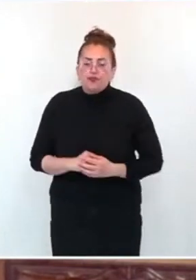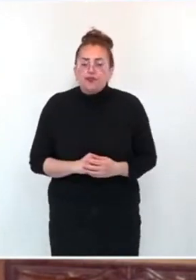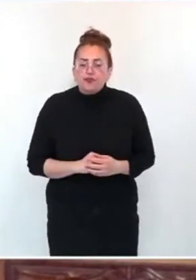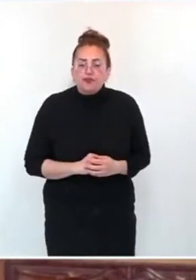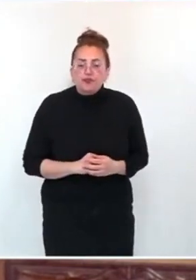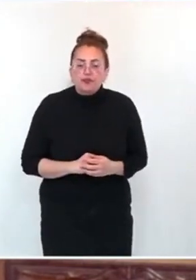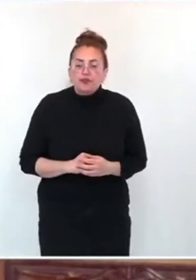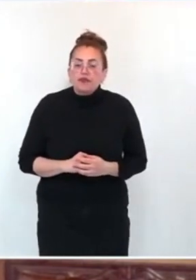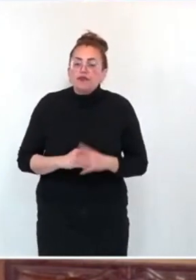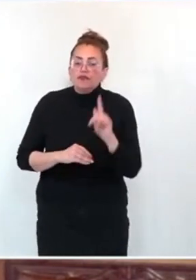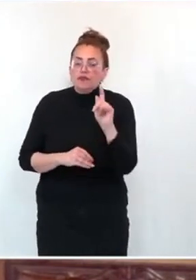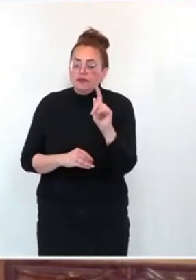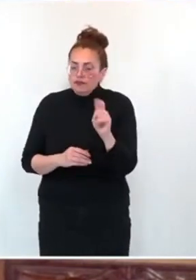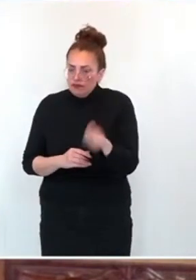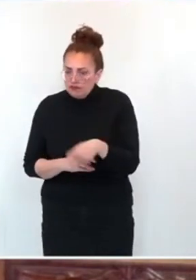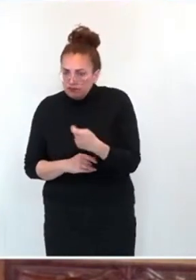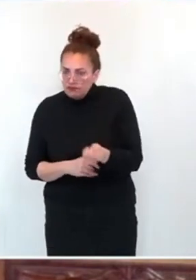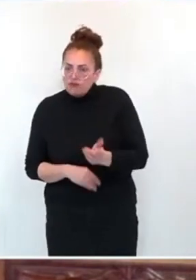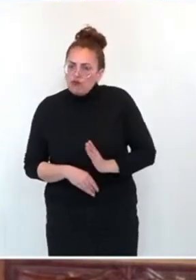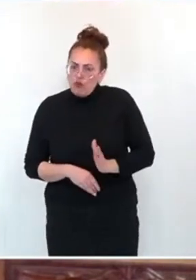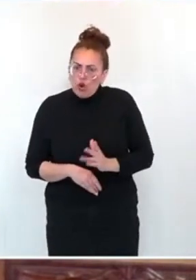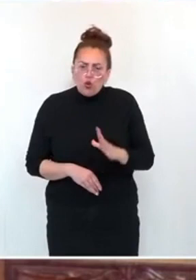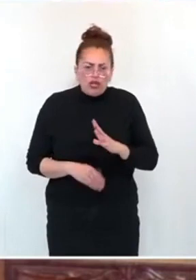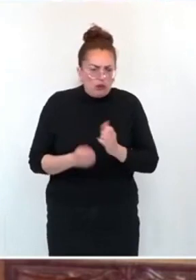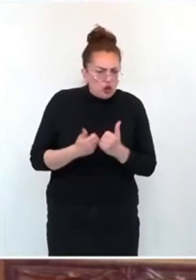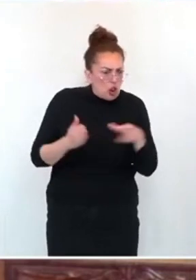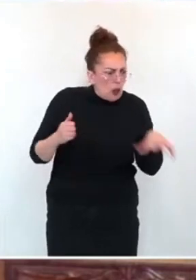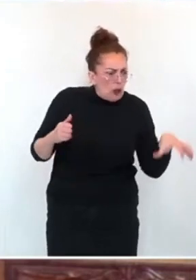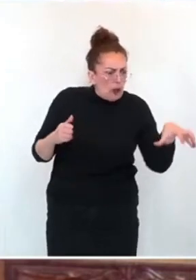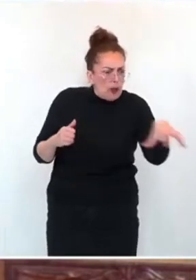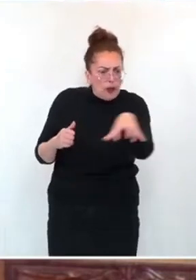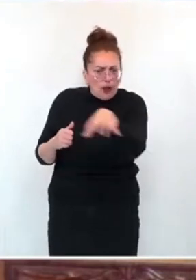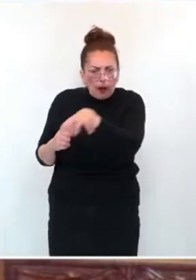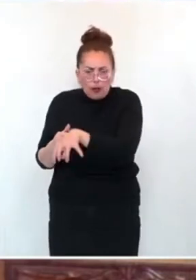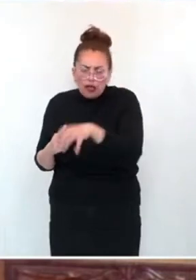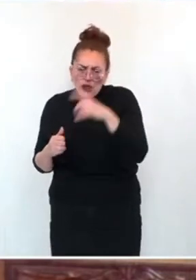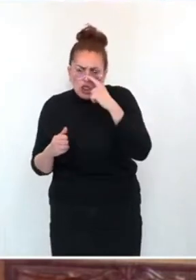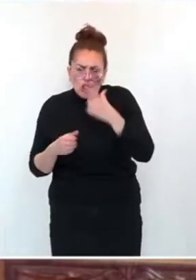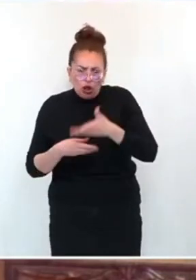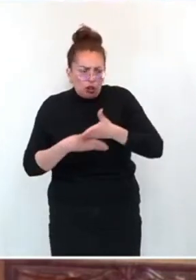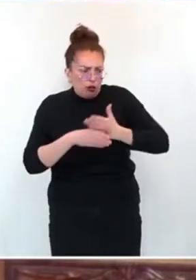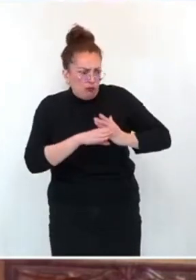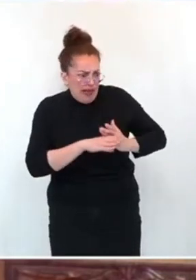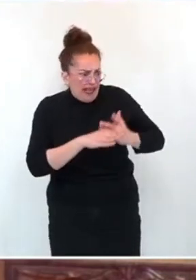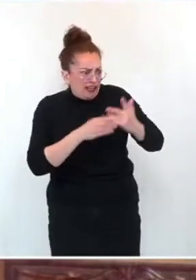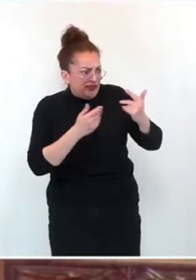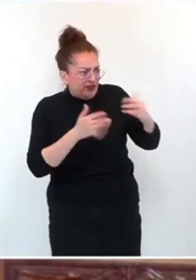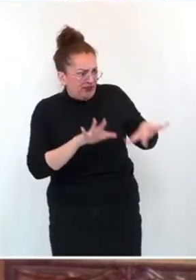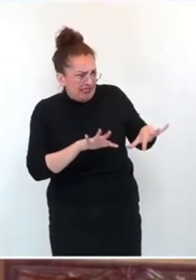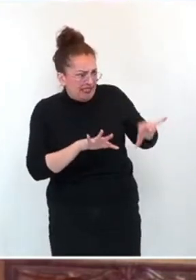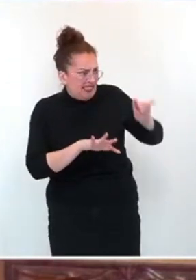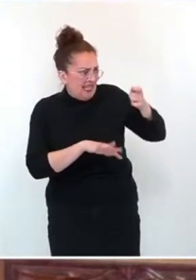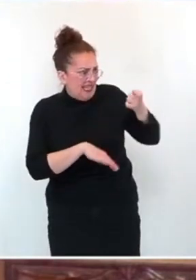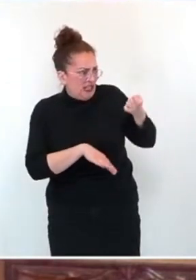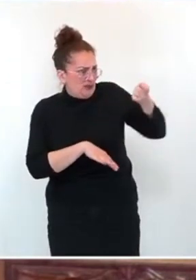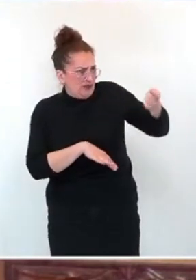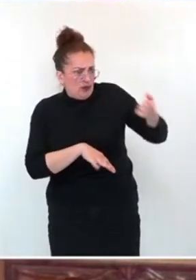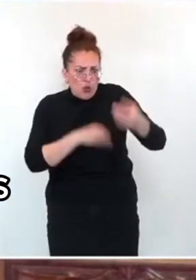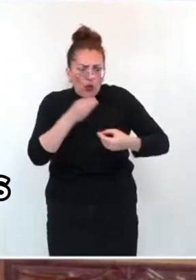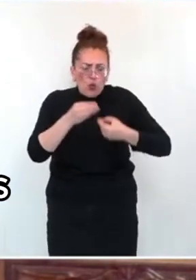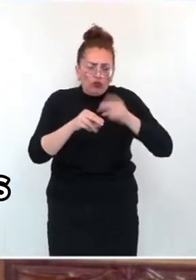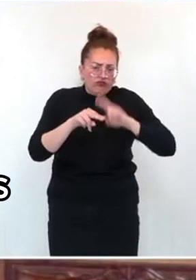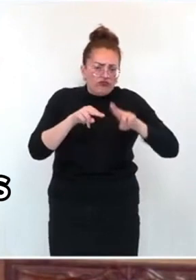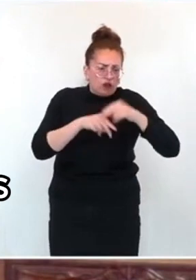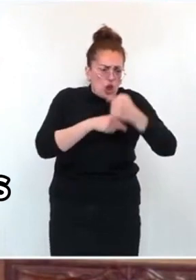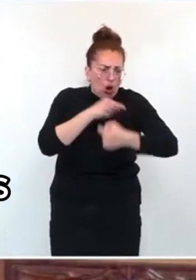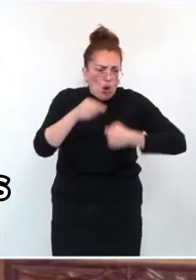Sur les zones bordelaises, une grande partie a aujourd'hui été livrée ou est en cours de chantier. Sur la rive gauche,